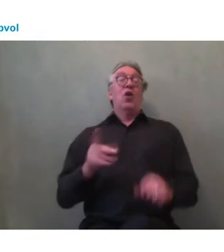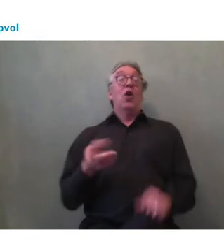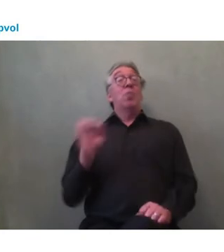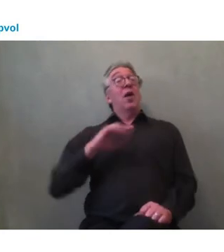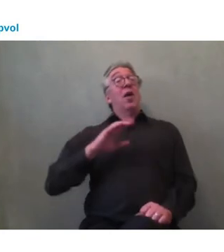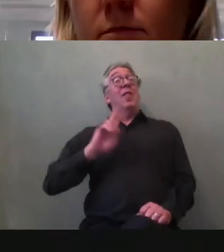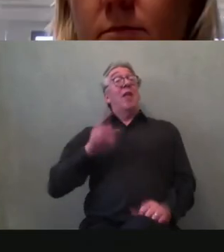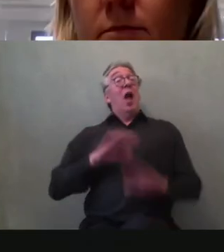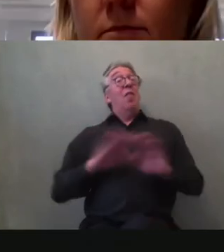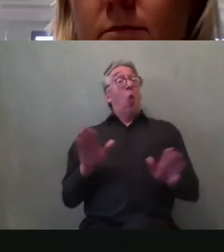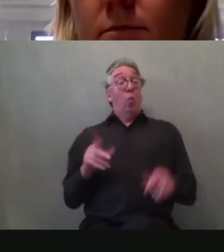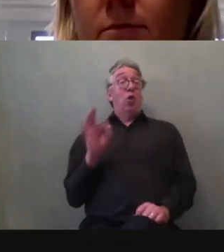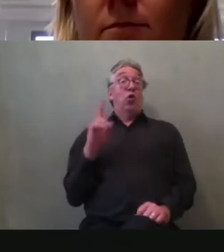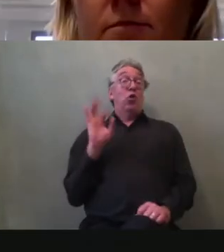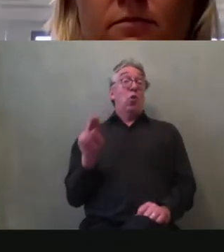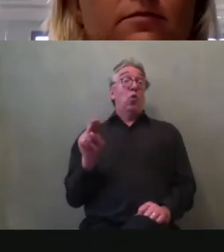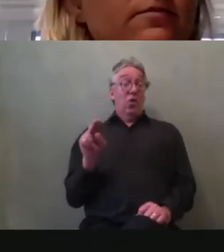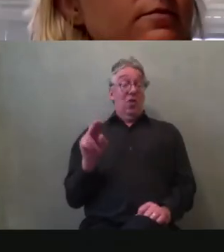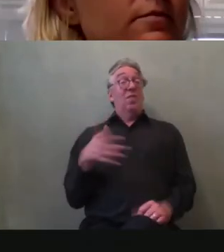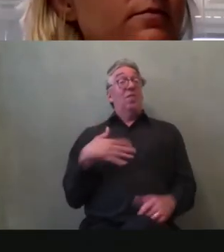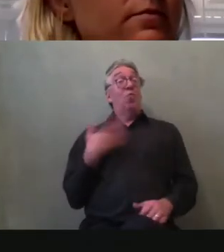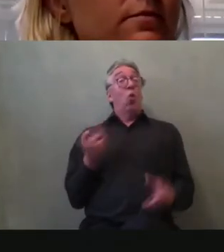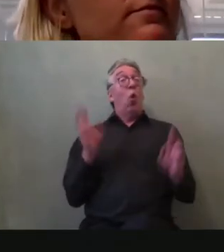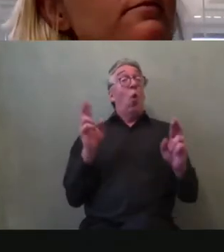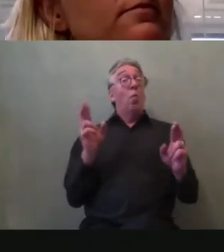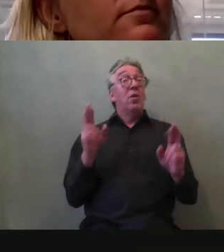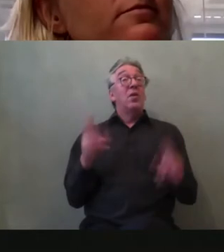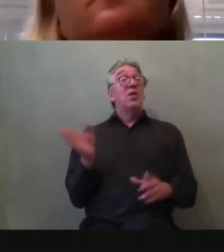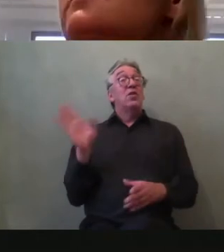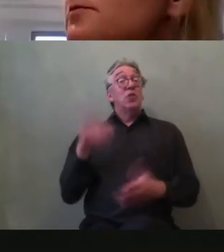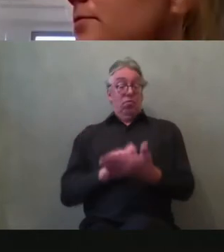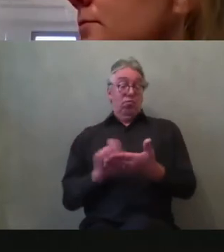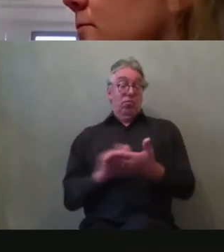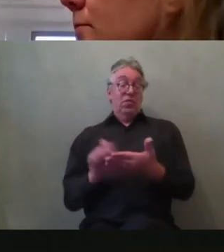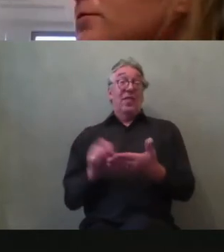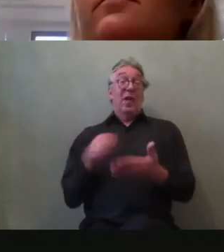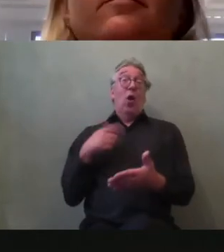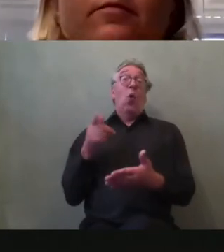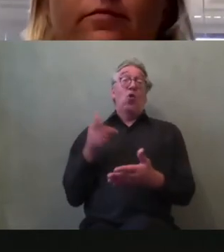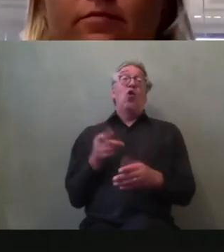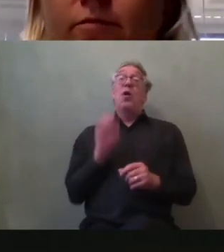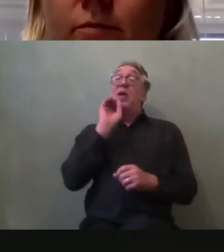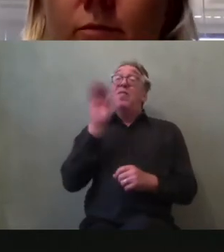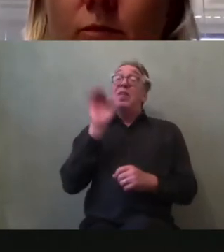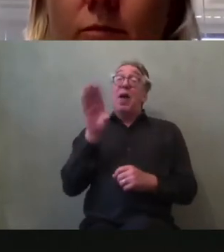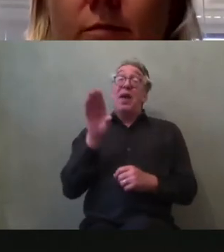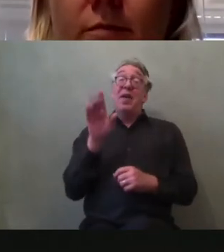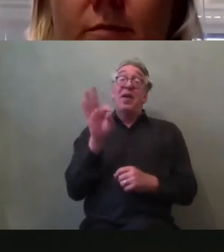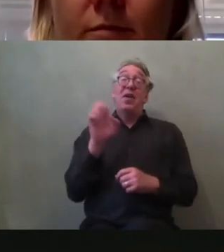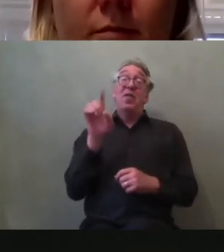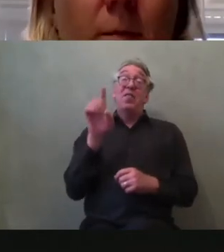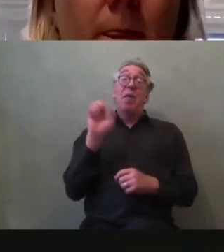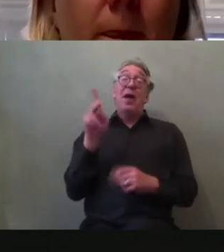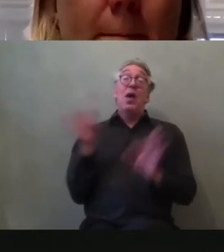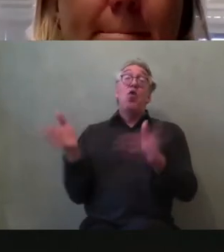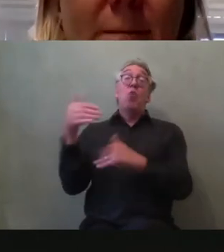Bij de uitgang deed ik wat ideeën in de feedbackbox. Ik hoop dat ik daarmee kan helpen om het theater nog inclusiever te maken. En voor